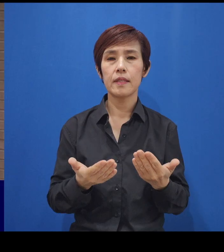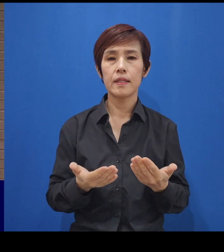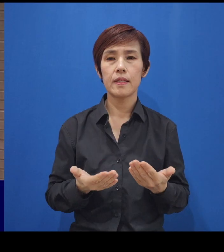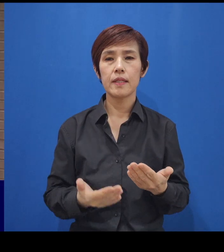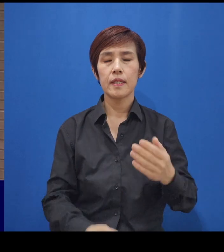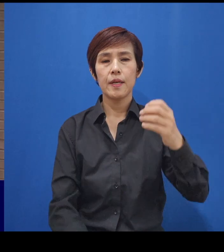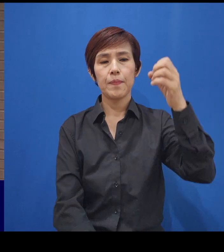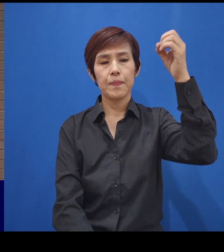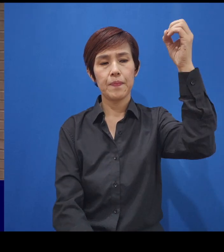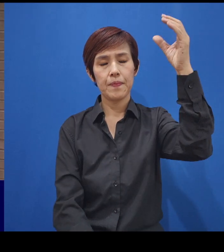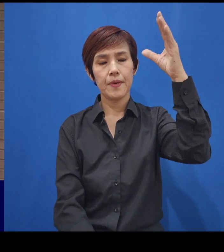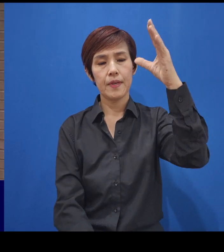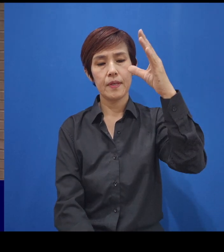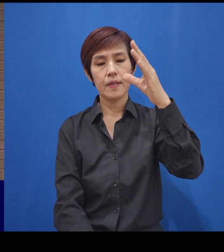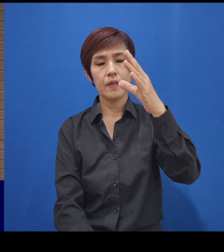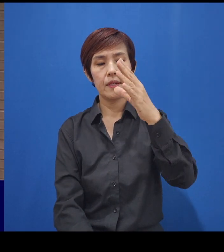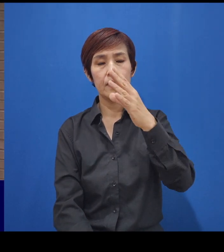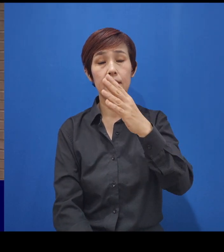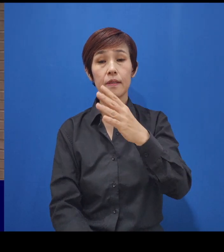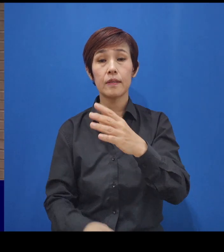안식,